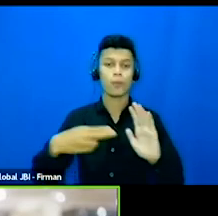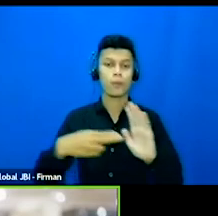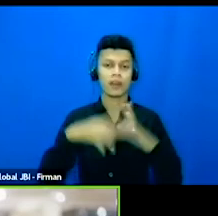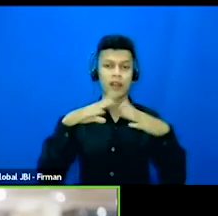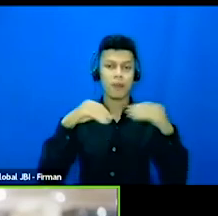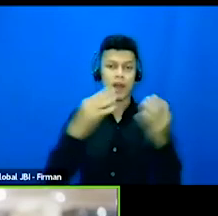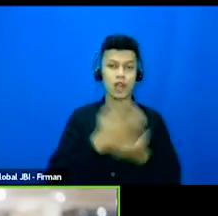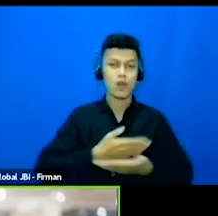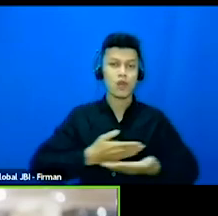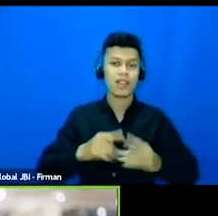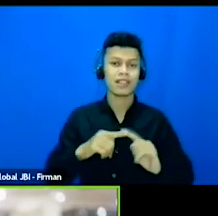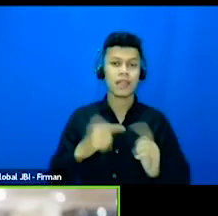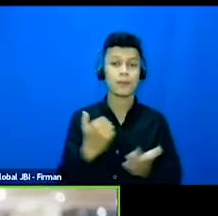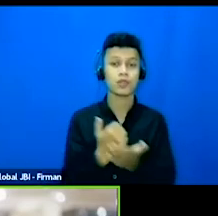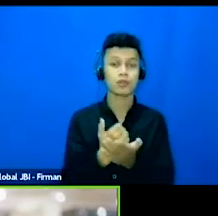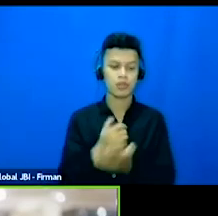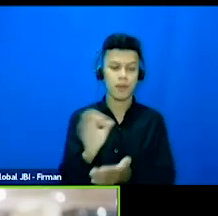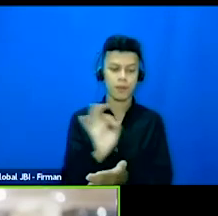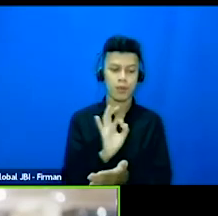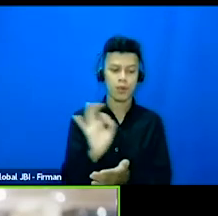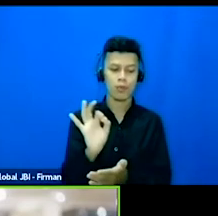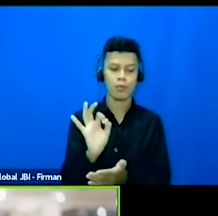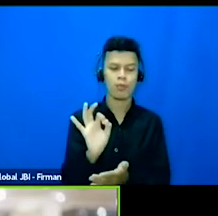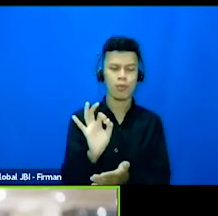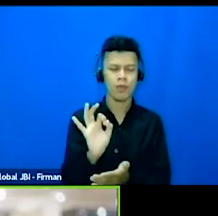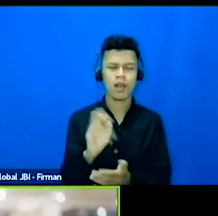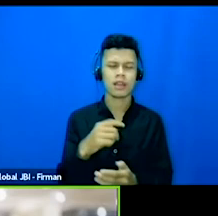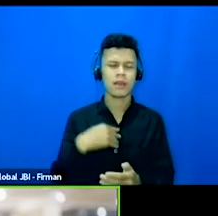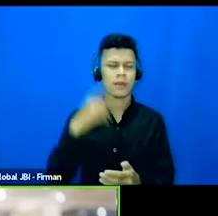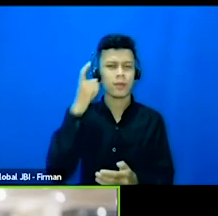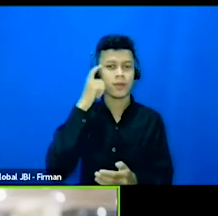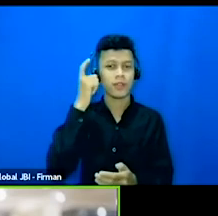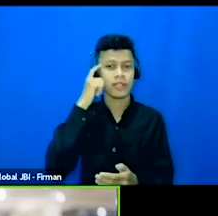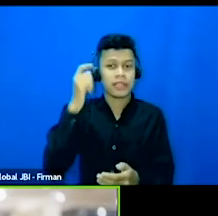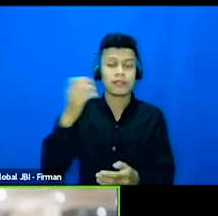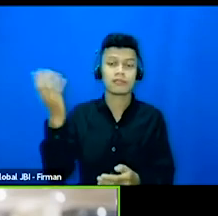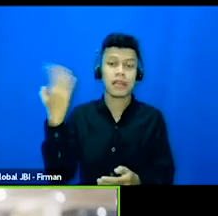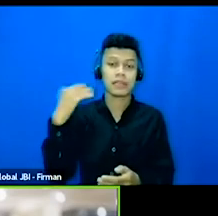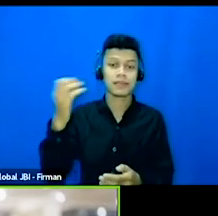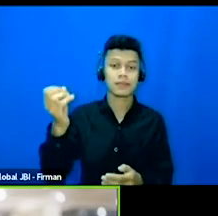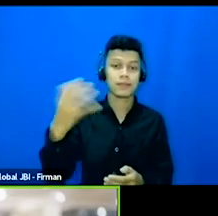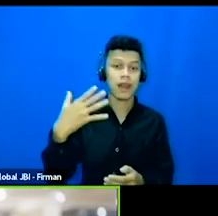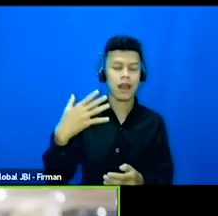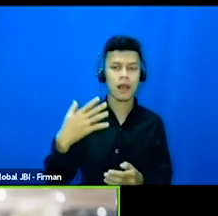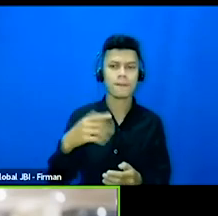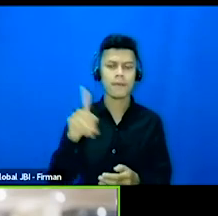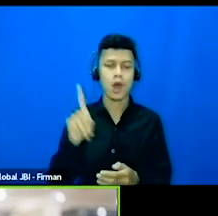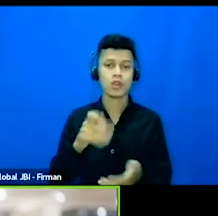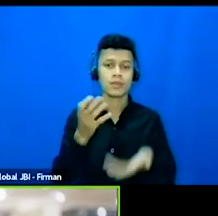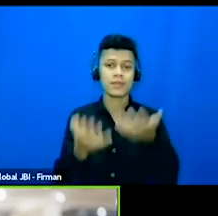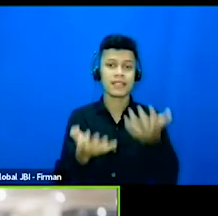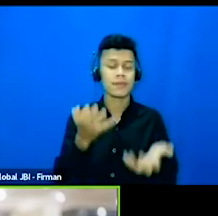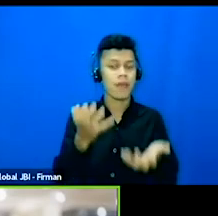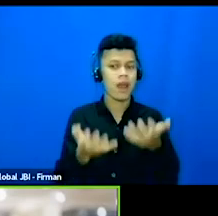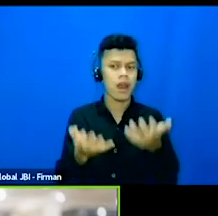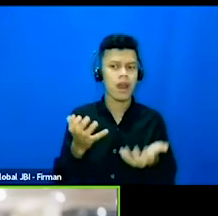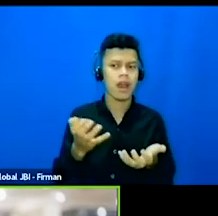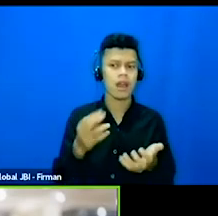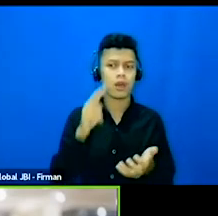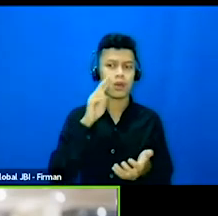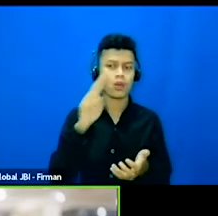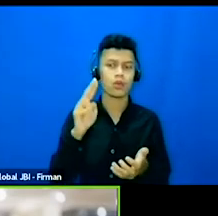terjadi kami berpikir bahwa memang apa yang disampaikan para penanggap sebelumnya tadi perlu dipertimbangkan untuk